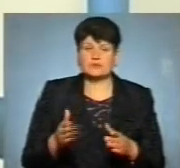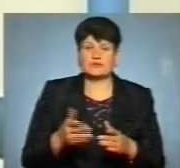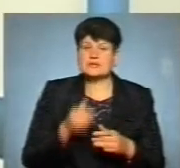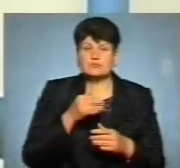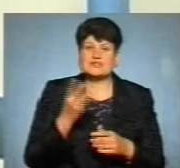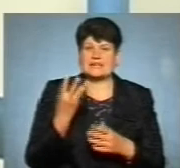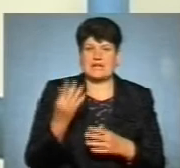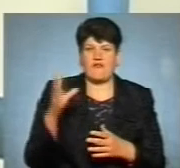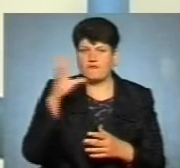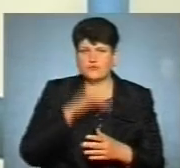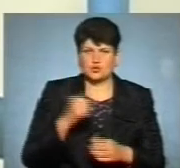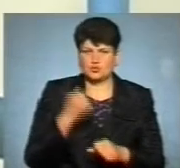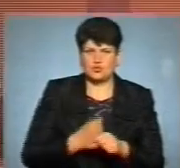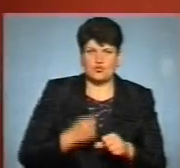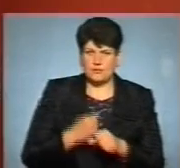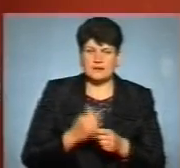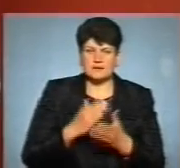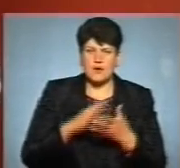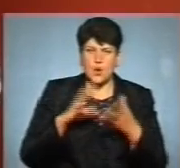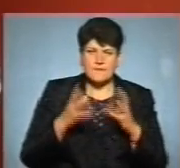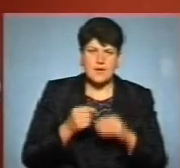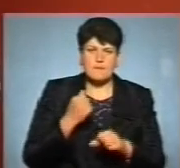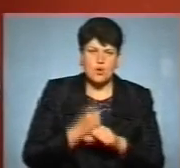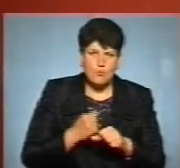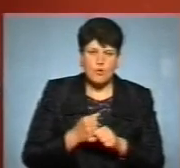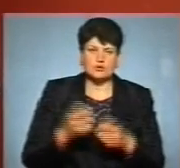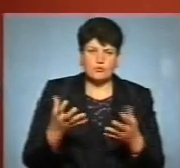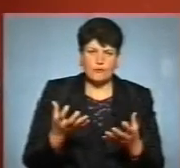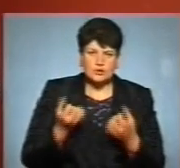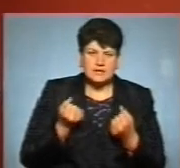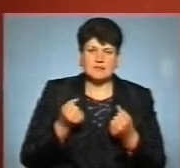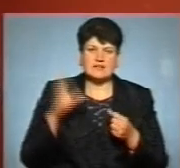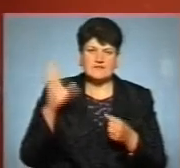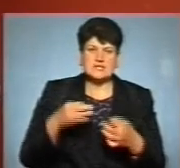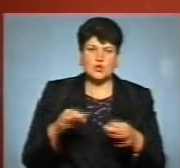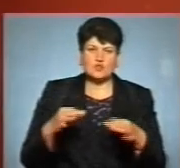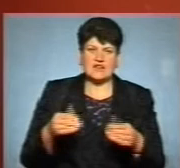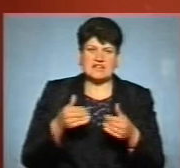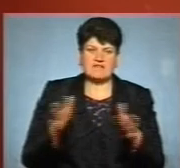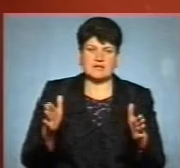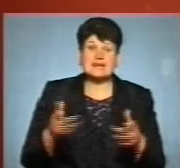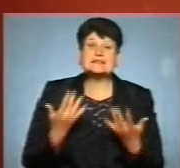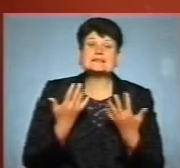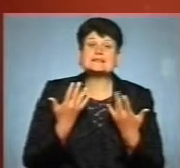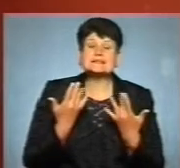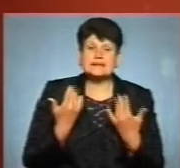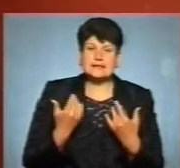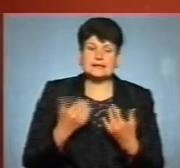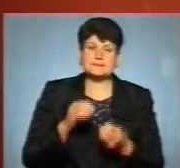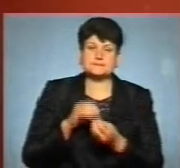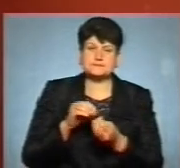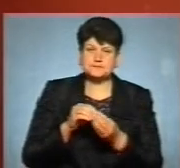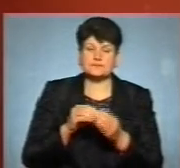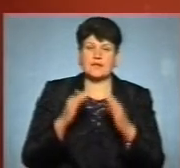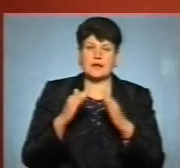зробити, певний об'єм роботи, щоб отримати всі дозволи на відкриття. Скільки стаціонарних таборів зможе працювати у